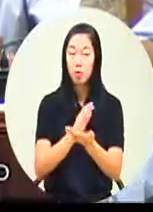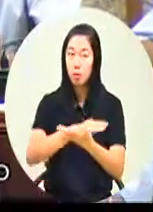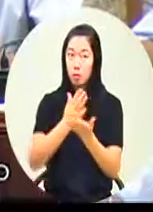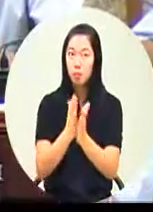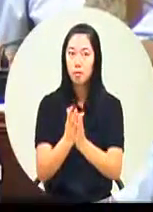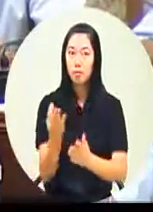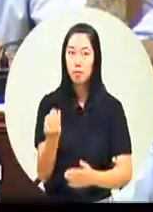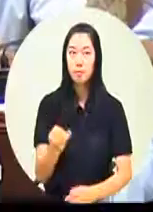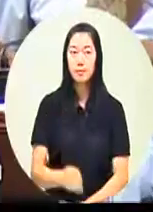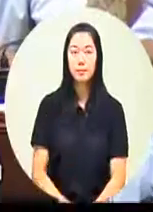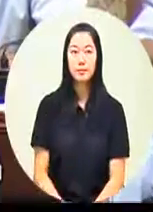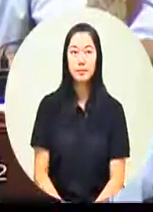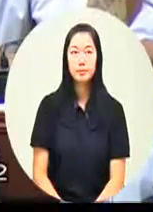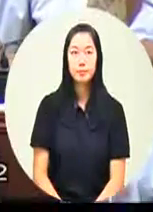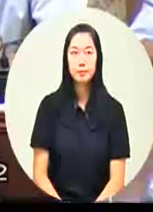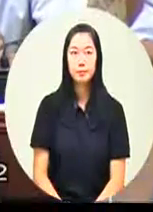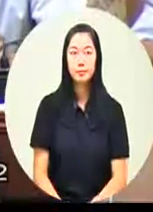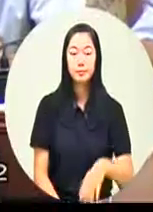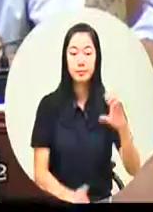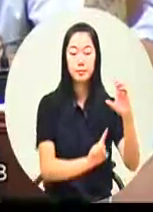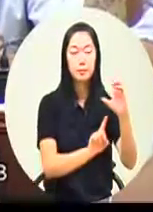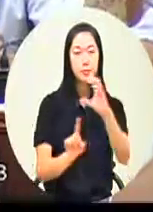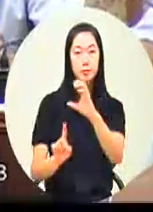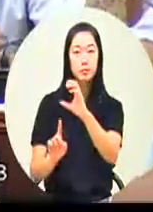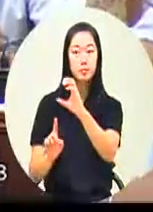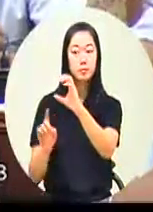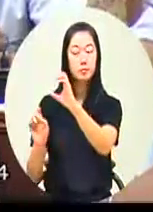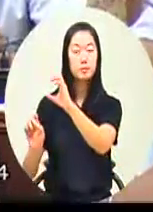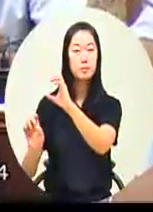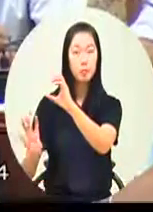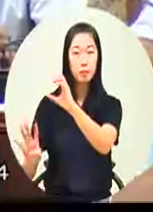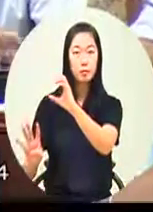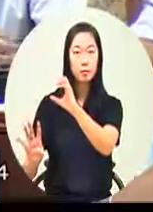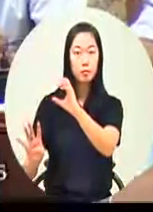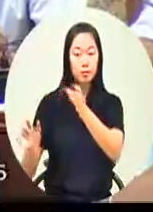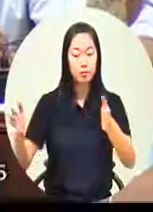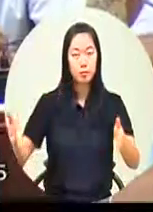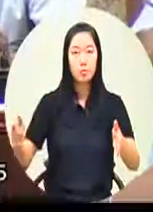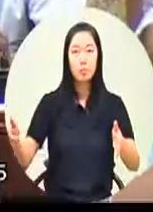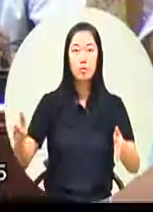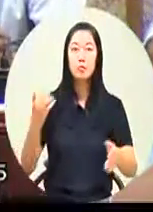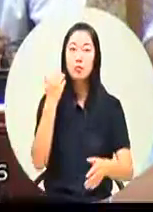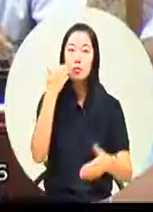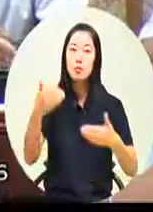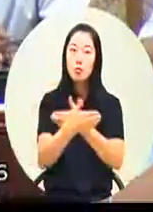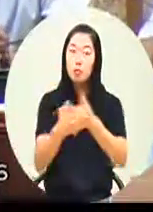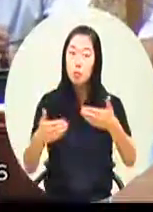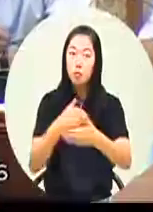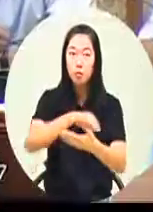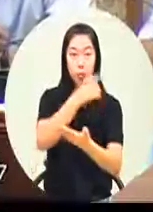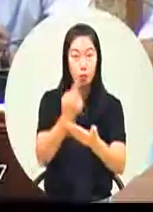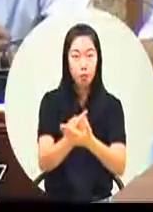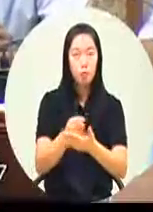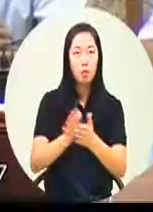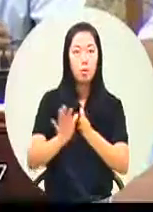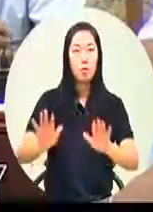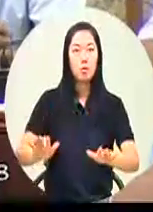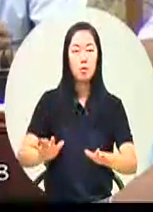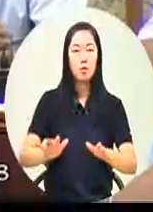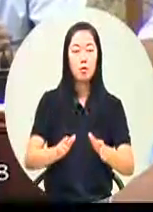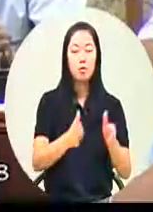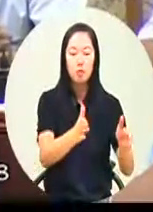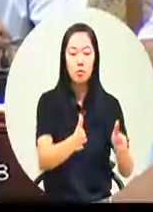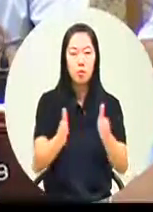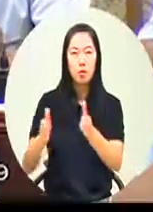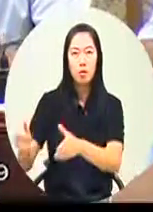是迄个西万到西十四全部营运的部分呐。那因为我们现在其实没有全部营运嘛，我们只有